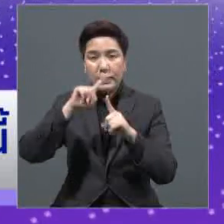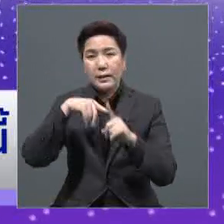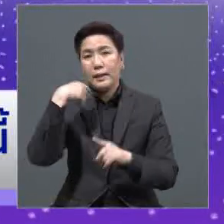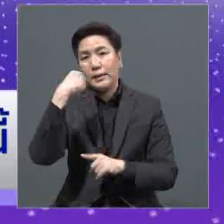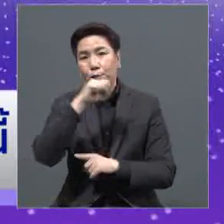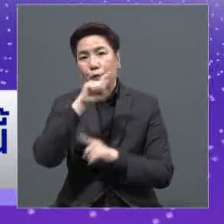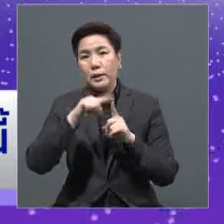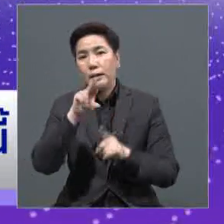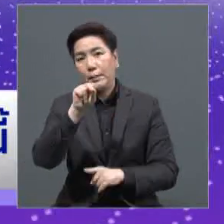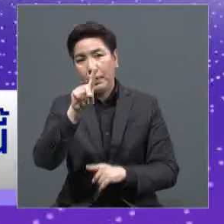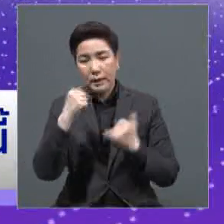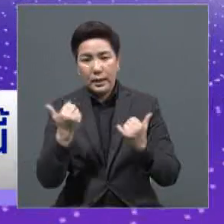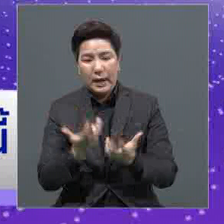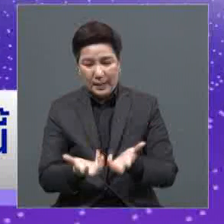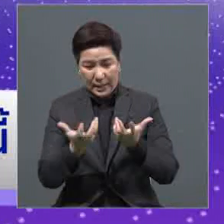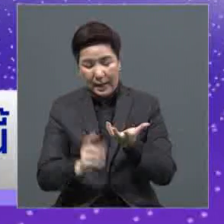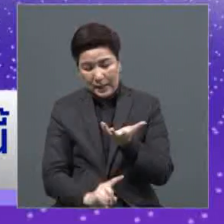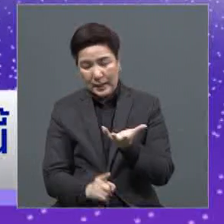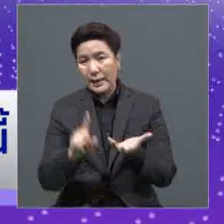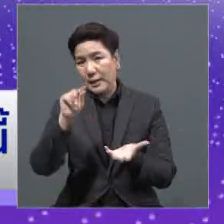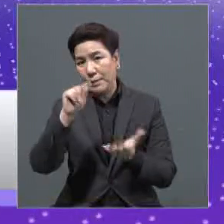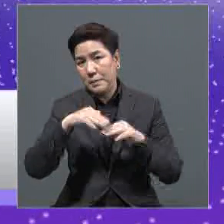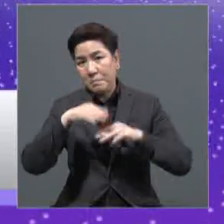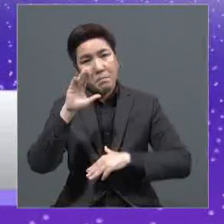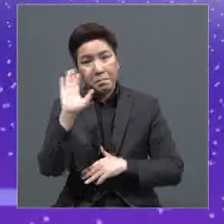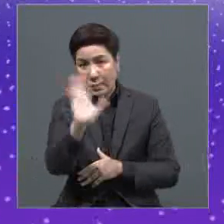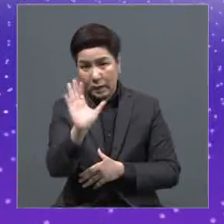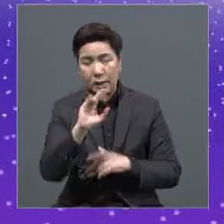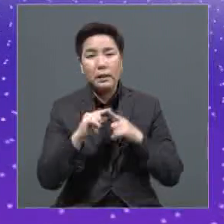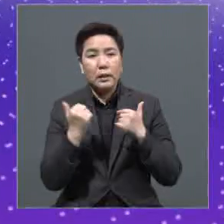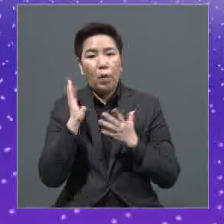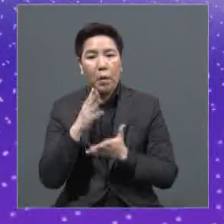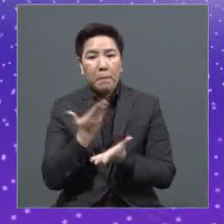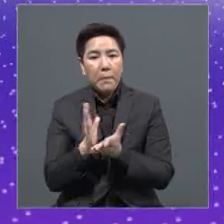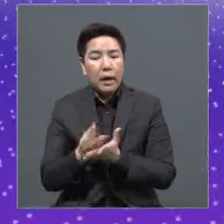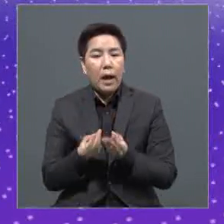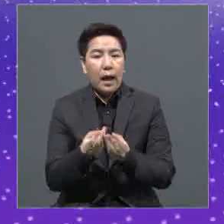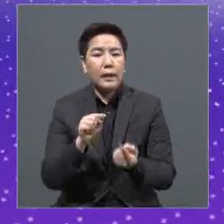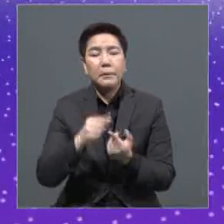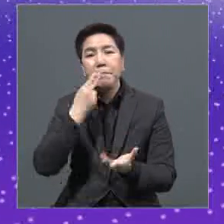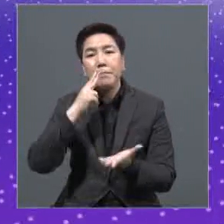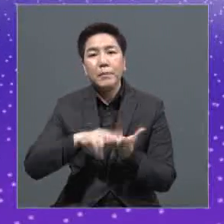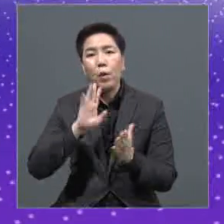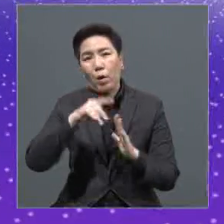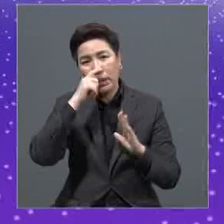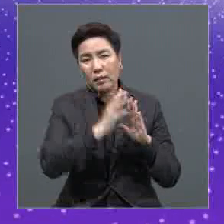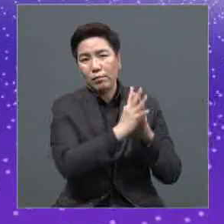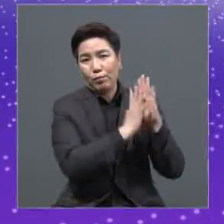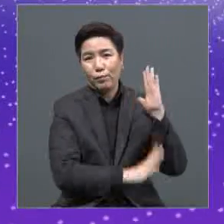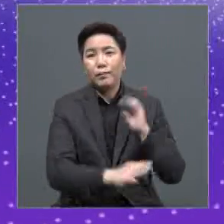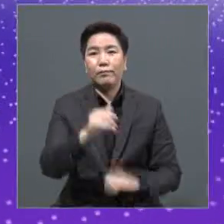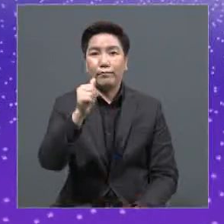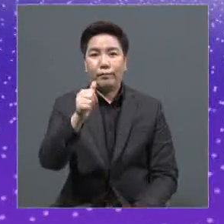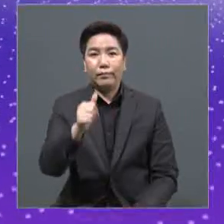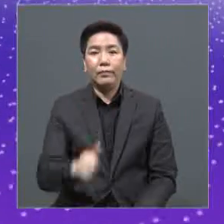ตุลาคมแต่บริจาคน้ำหนักต้องไม่เกิน 20กกต่อชิ้นนะคะซึ่งสามารถไปบริจาคได้ที่ไปรษณีย์ทุกแห่งทั่ว